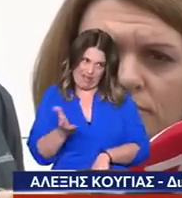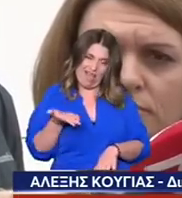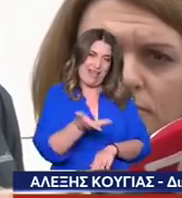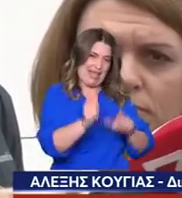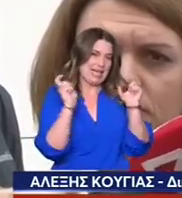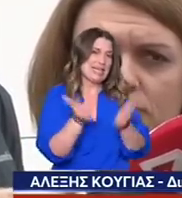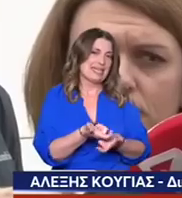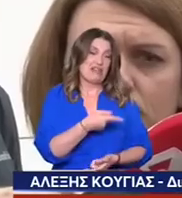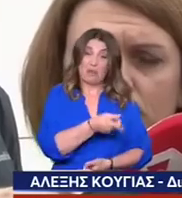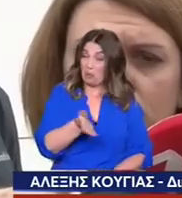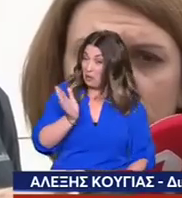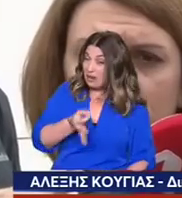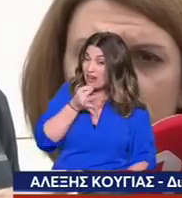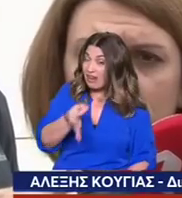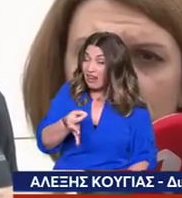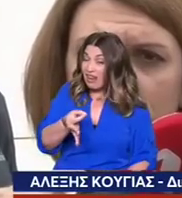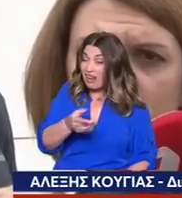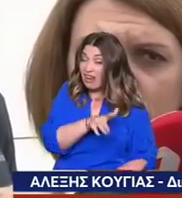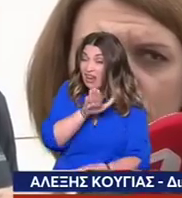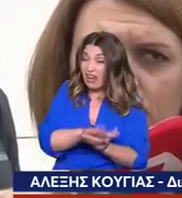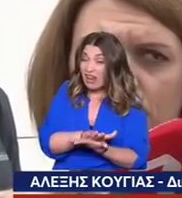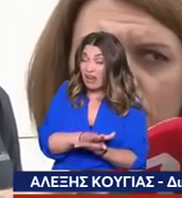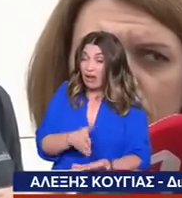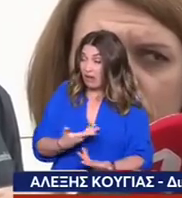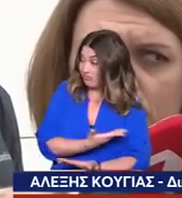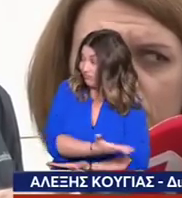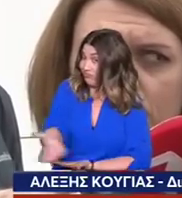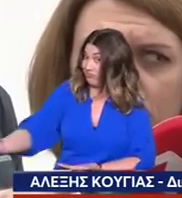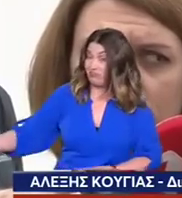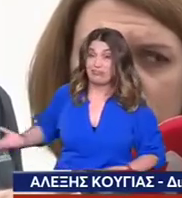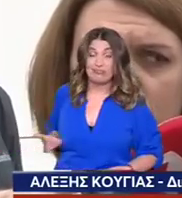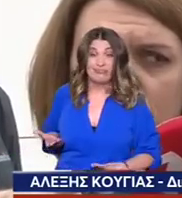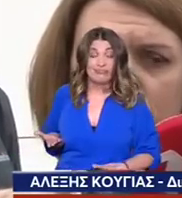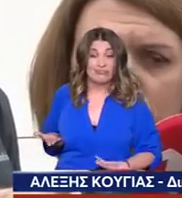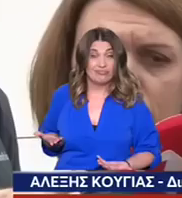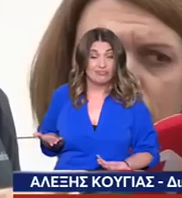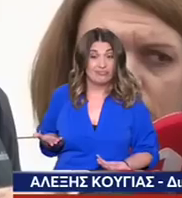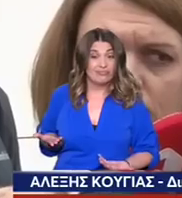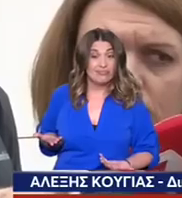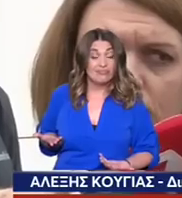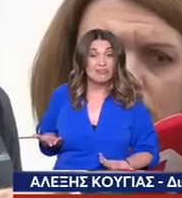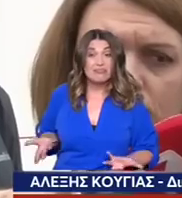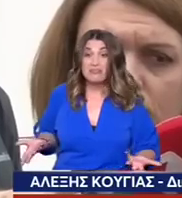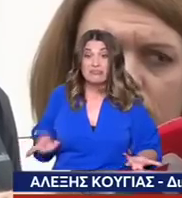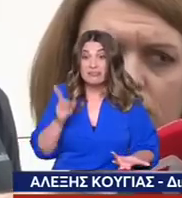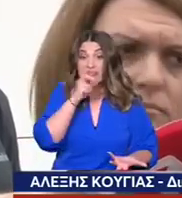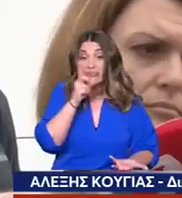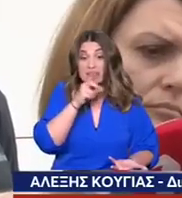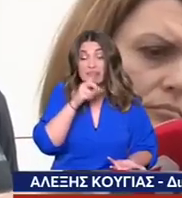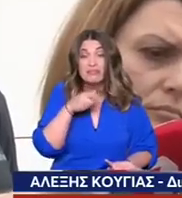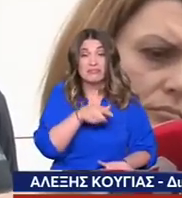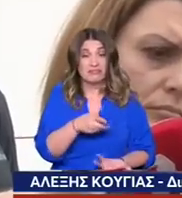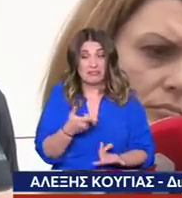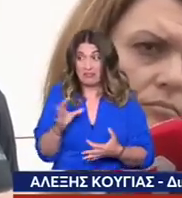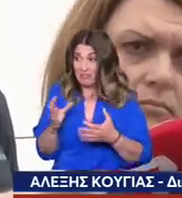την προανακριτική και την ανακριτική της κατάθεση ενώπιον των διοκτικών αρχών για την υπόθεση της Μαρίας Ελένης, αλλά και τις συνεντεύξεις